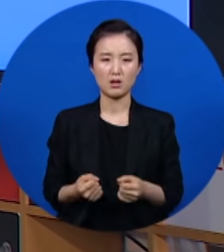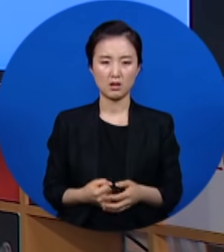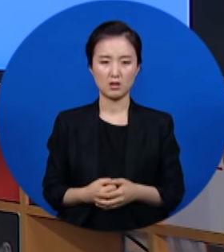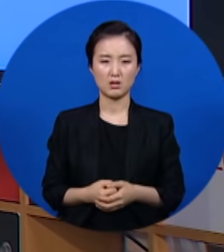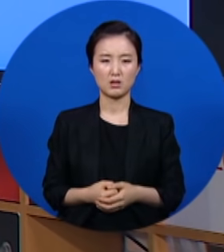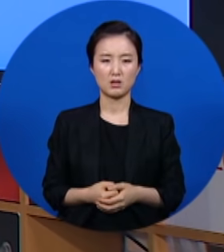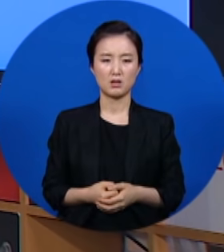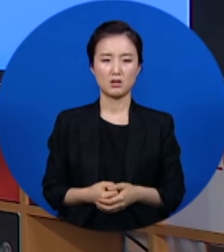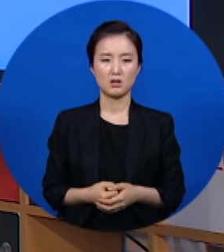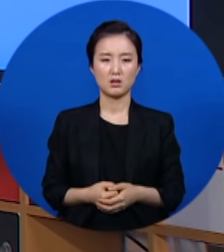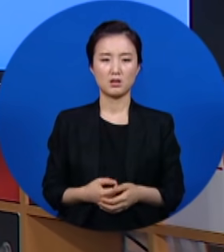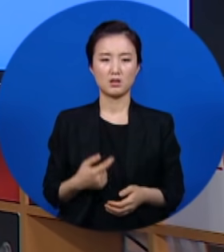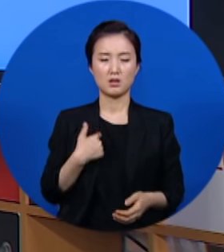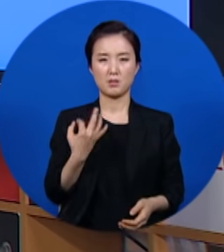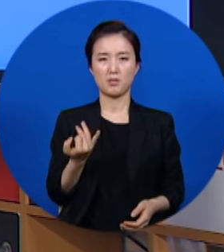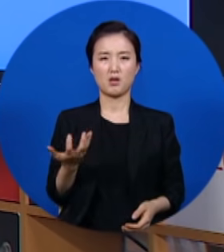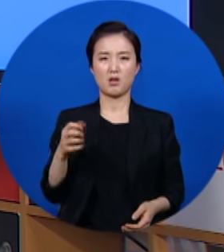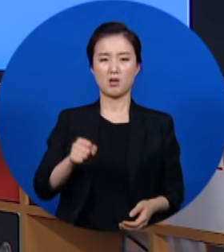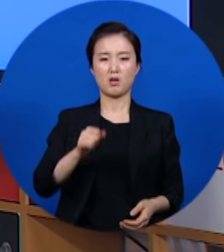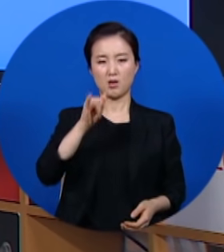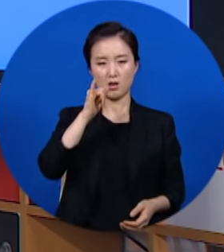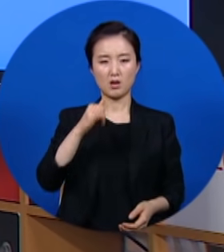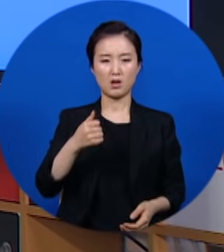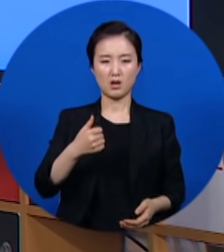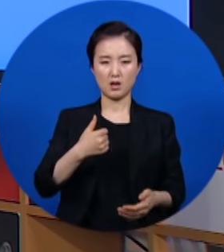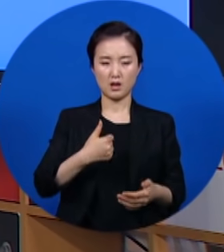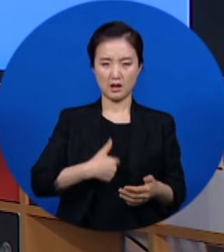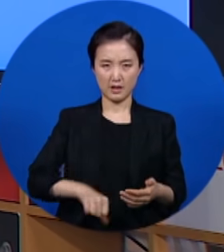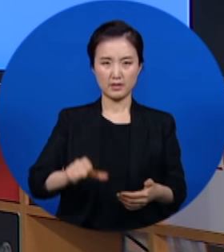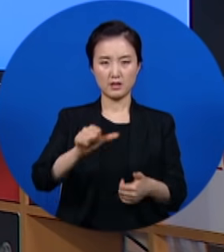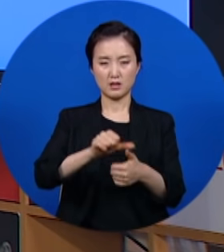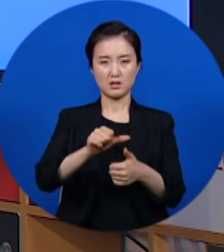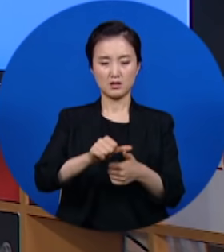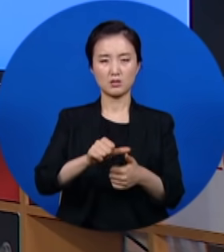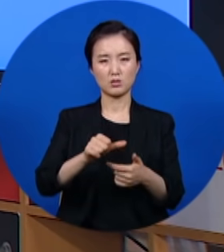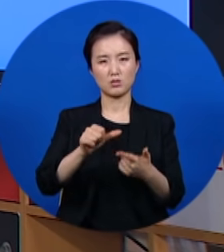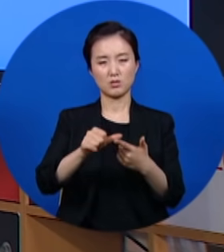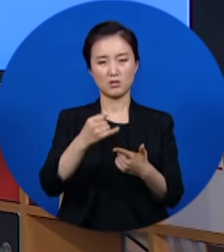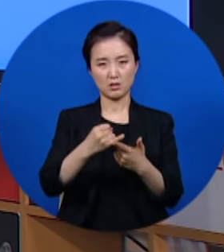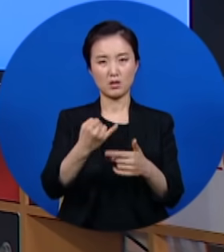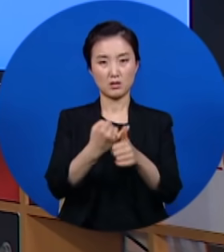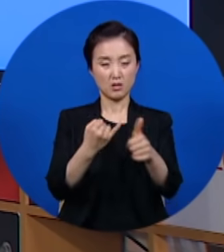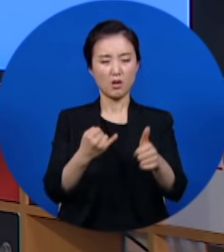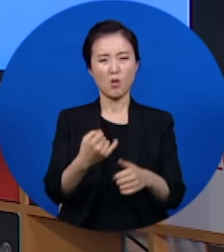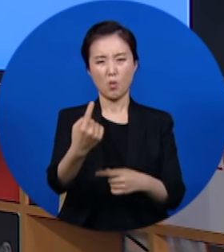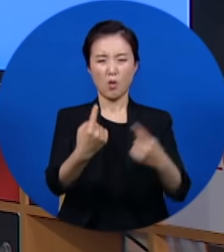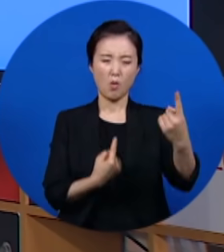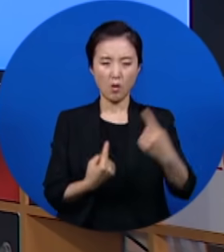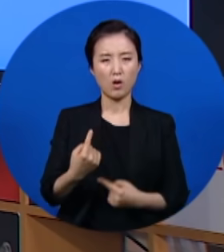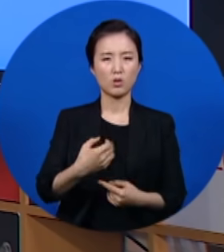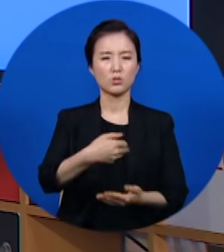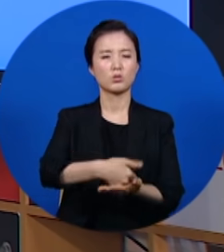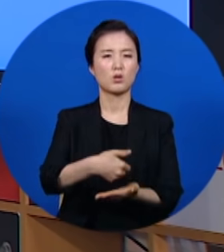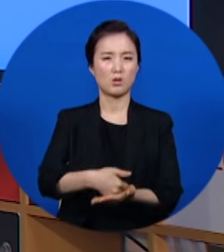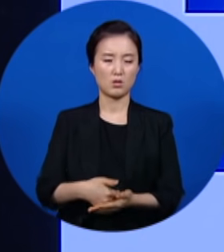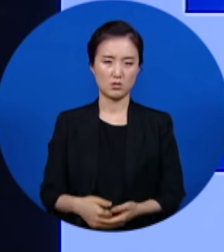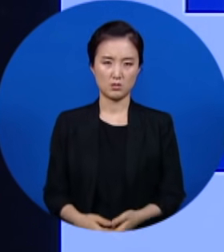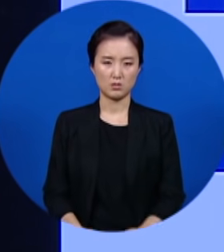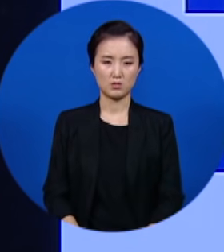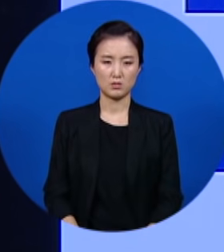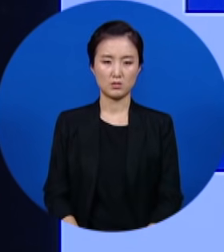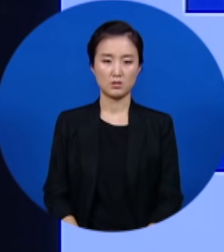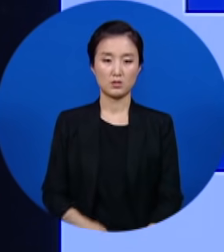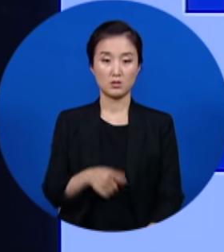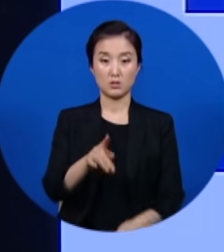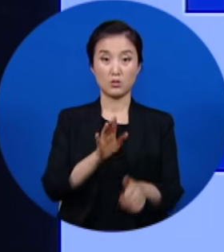아니지요 내가 변덕을 들고 있는데 아들 사이가 사업하다 실패했다 우리나라 청소 에서 안 도와주고 못 되거든요 그거